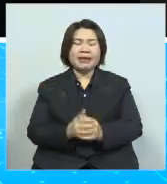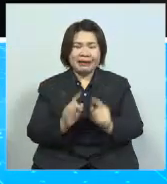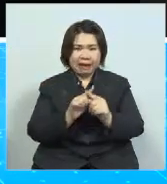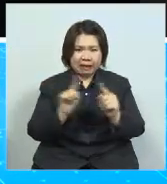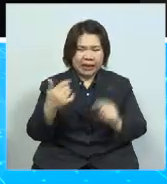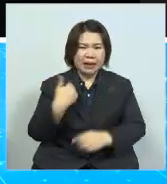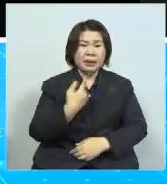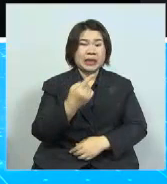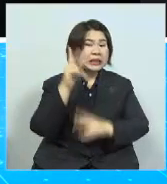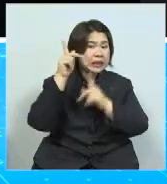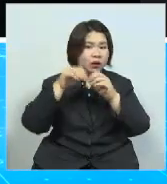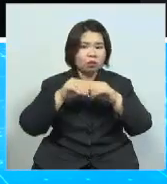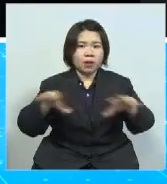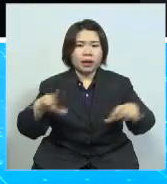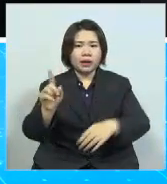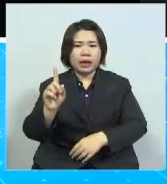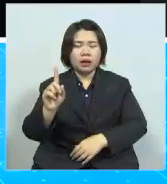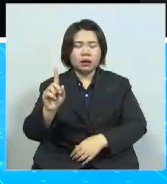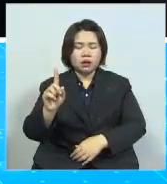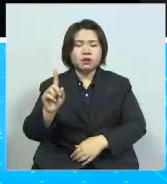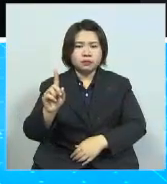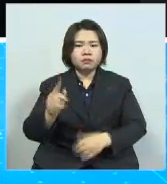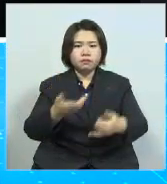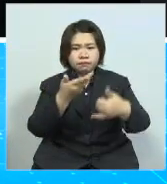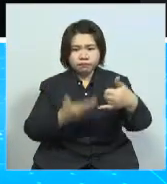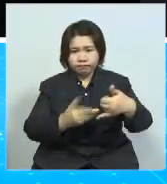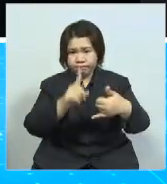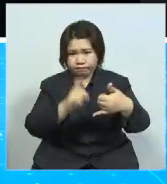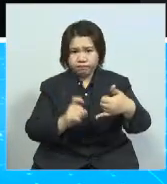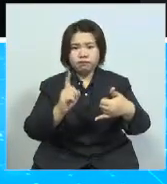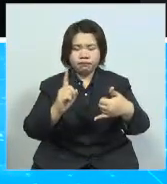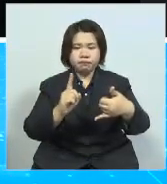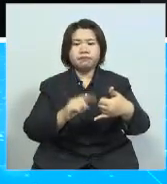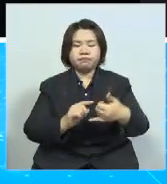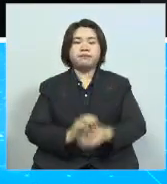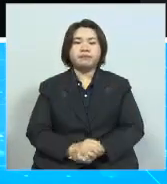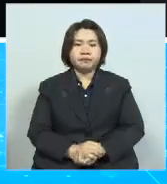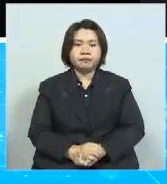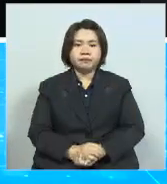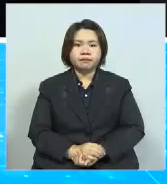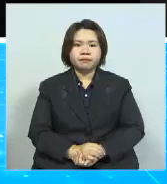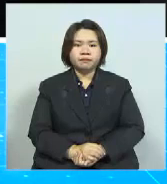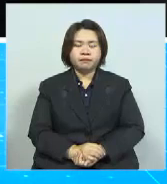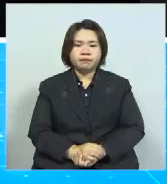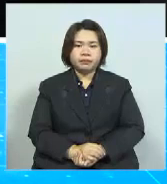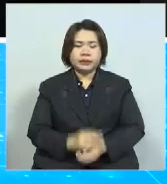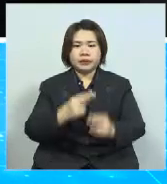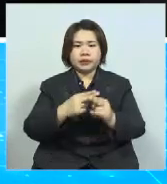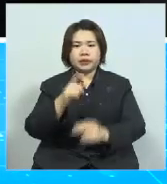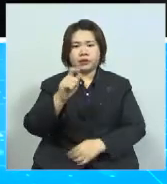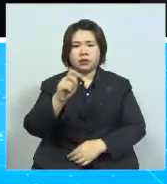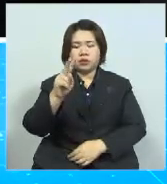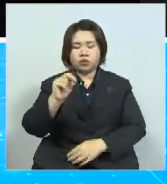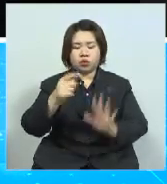าะอย่างที่ได้เป็นข่าวออกไปแล้วว่าเสียชีวิต1คนเท่านั้นเองครับ ค่ะก็คือนายอนุพ